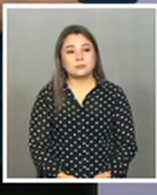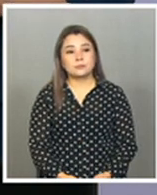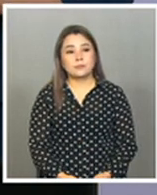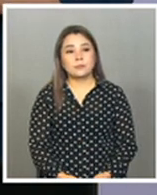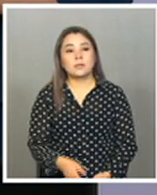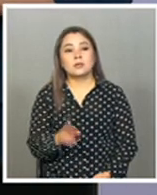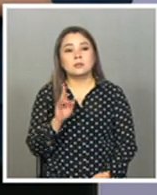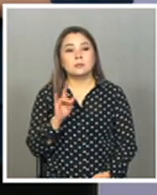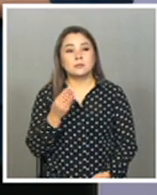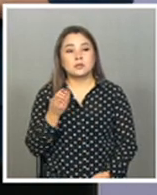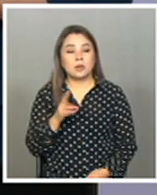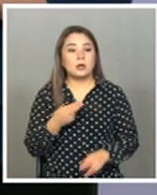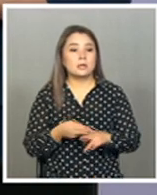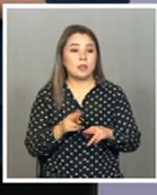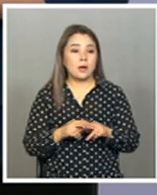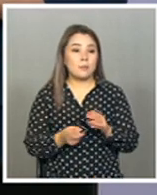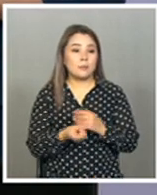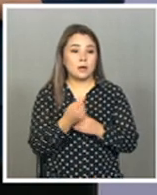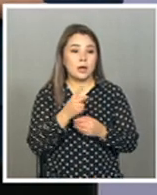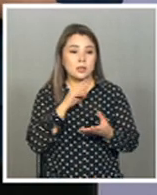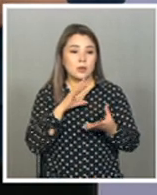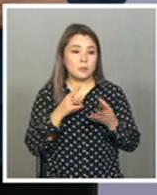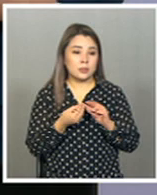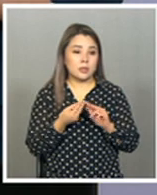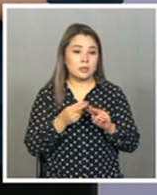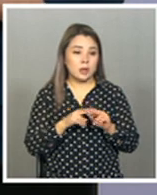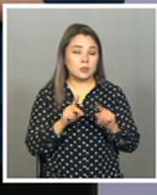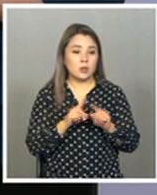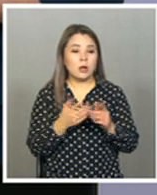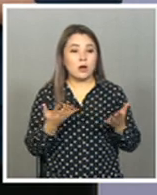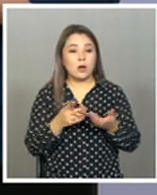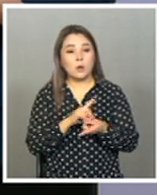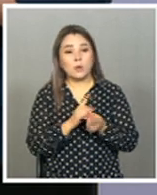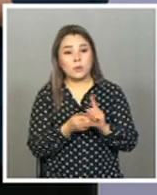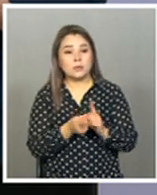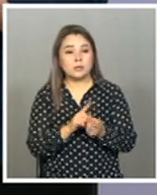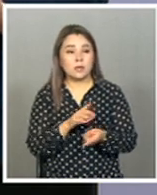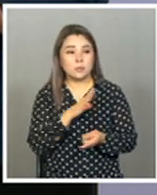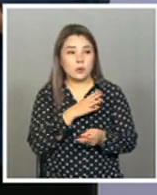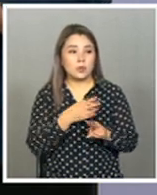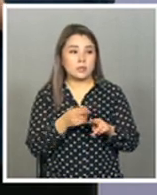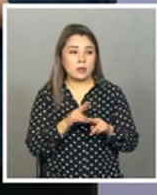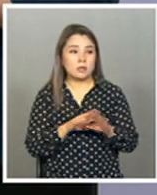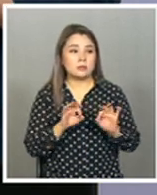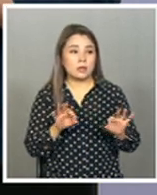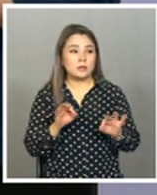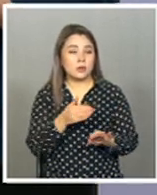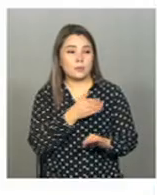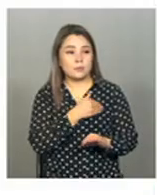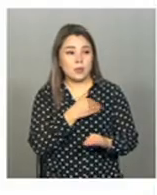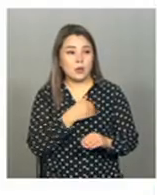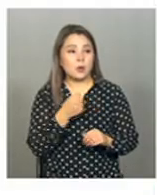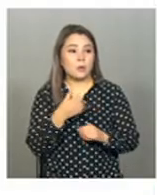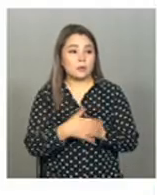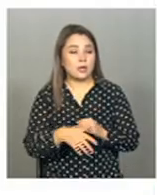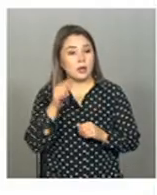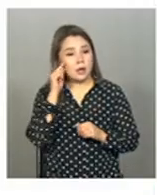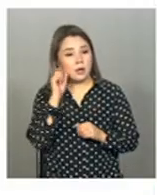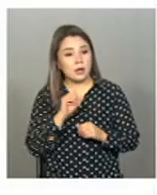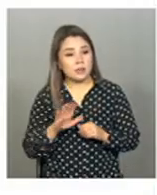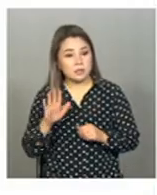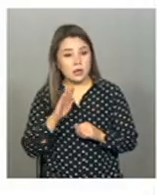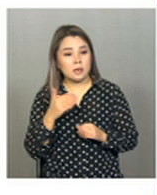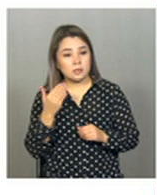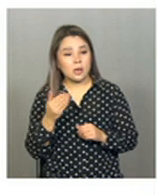Қыпшақ ұлысы пайда болуының нәтижесінде қандай өзгерістер болды? Атап айтатын болсақ, Орталық Азия мен оңтүстік